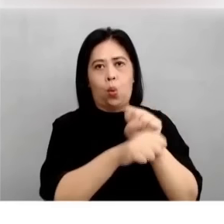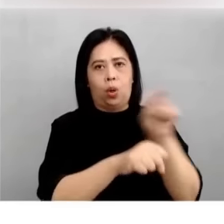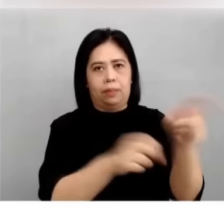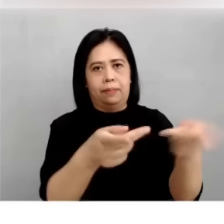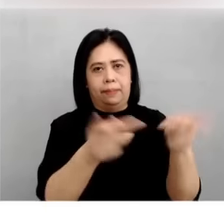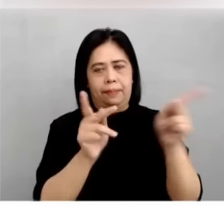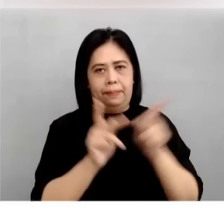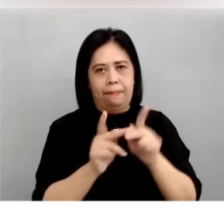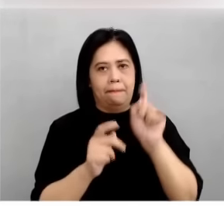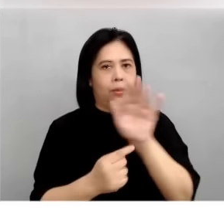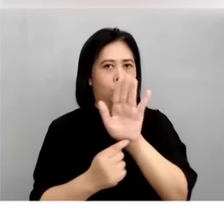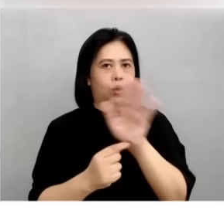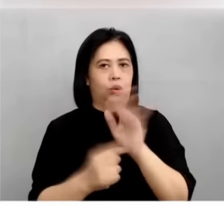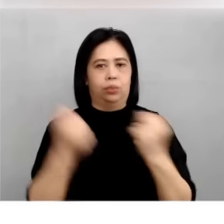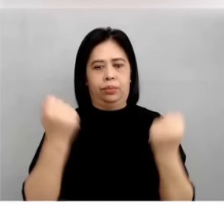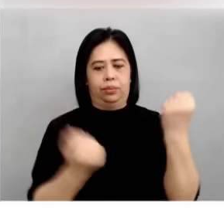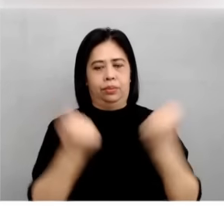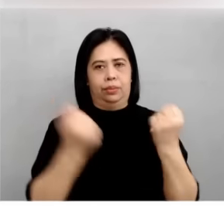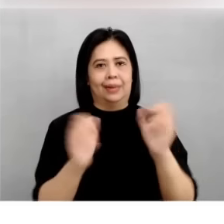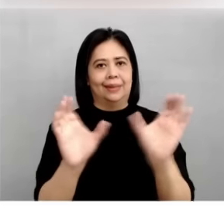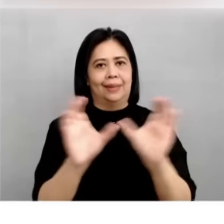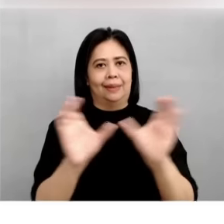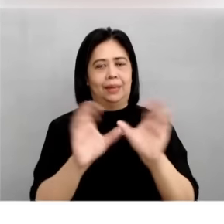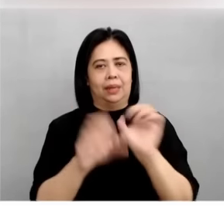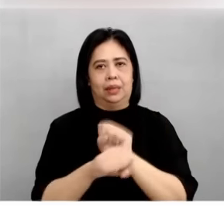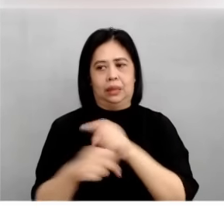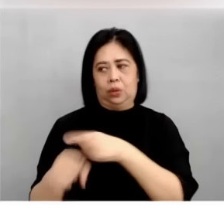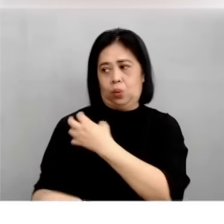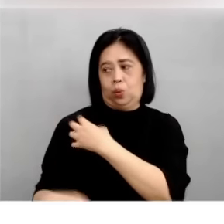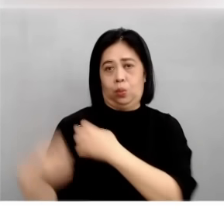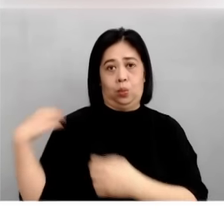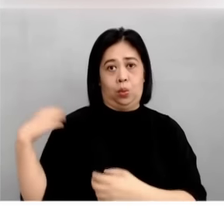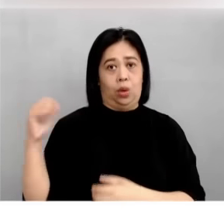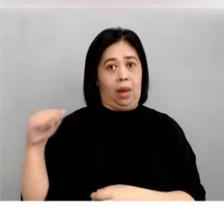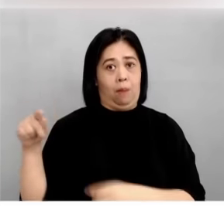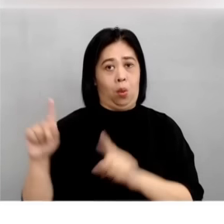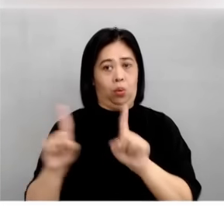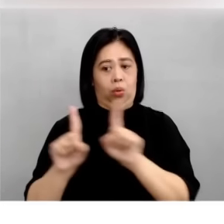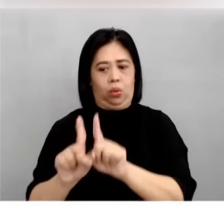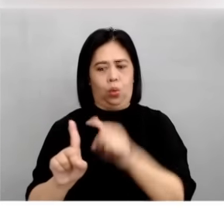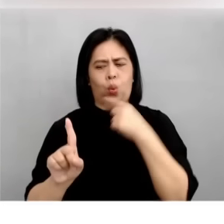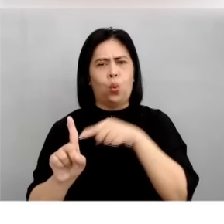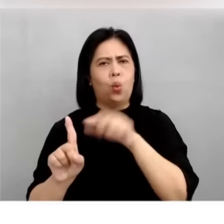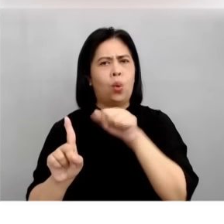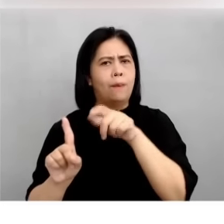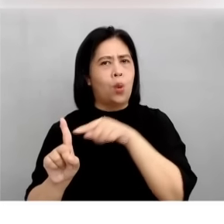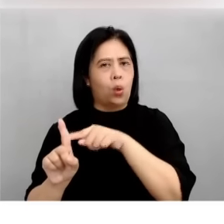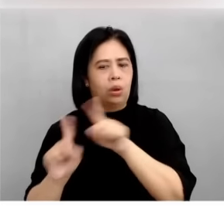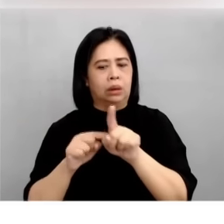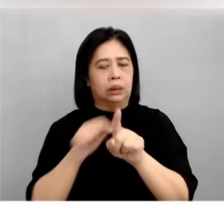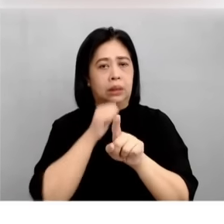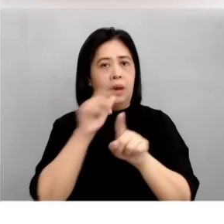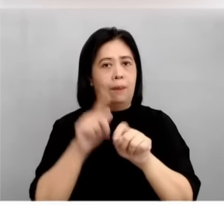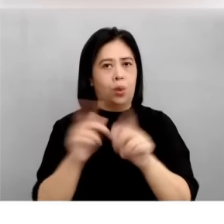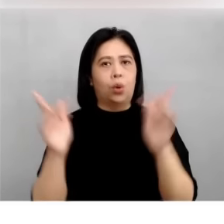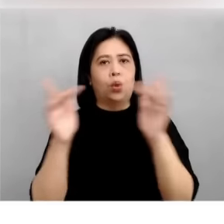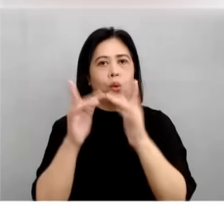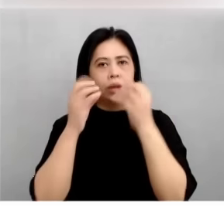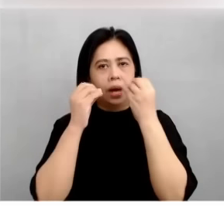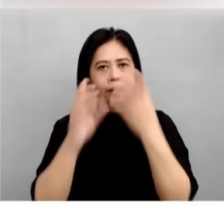Kailangan magpakita ang magmamaneho ng Certificate of Employment ng APOR kung saan nakasaad kung sino ang essential worker, contact information